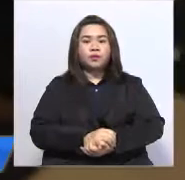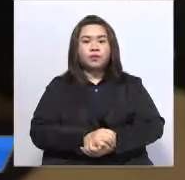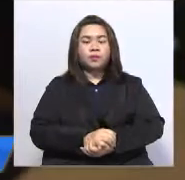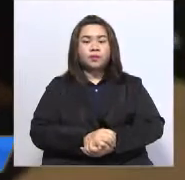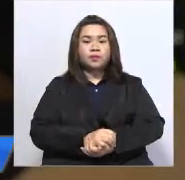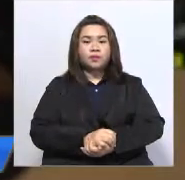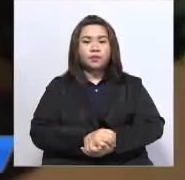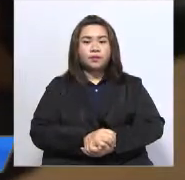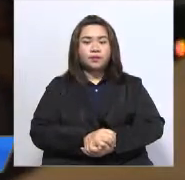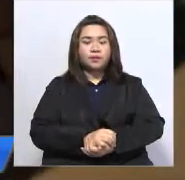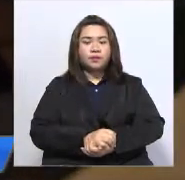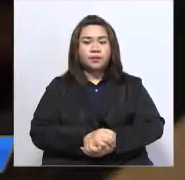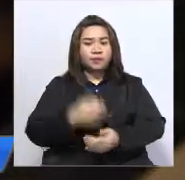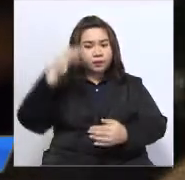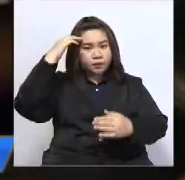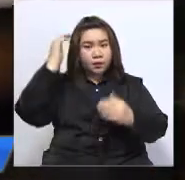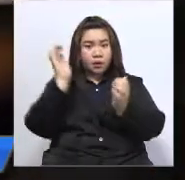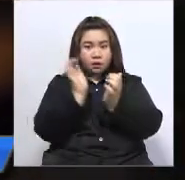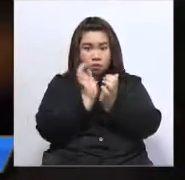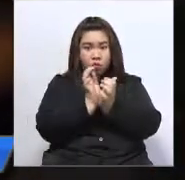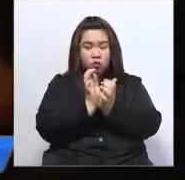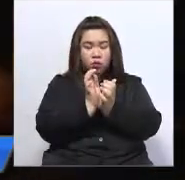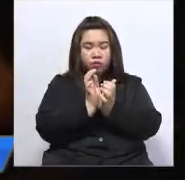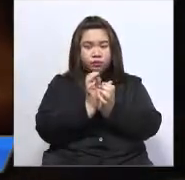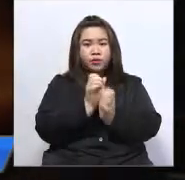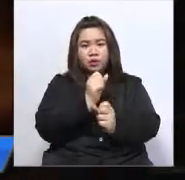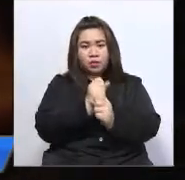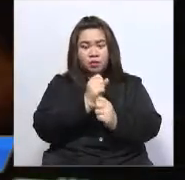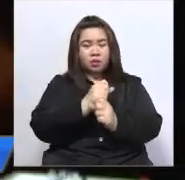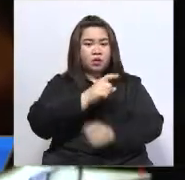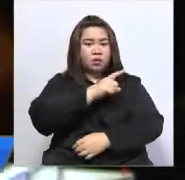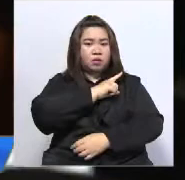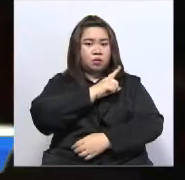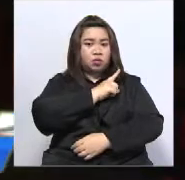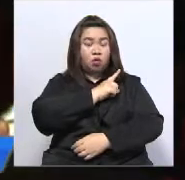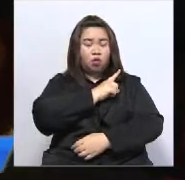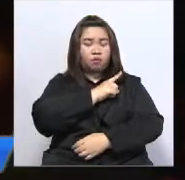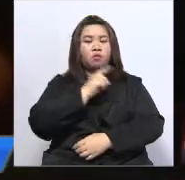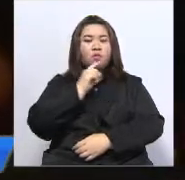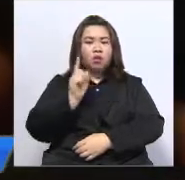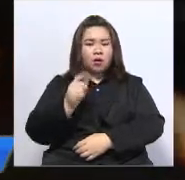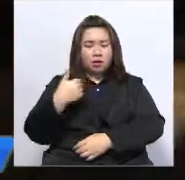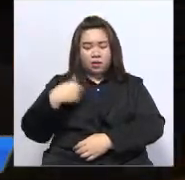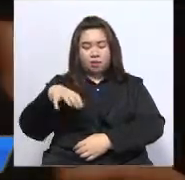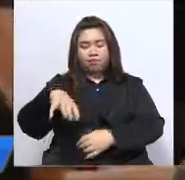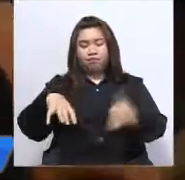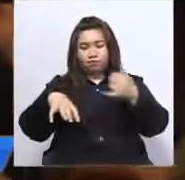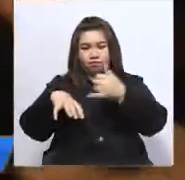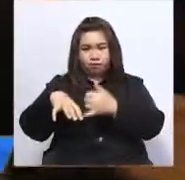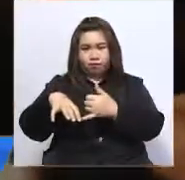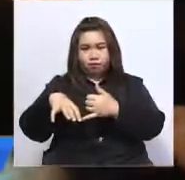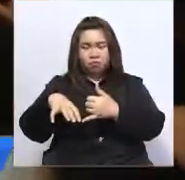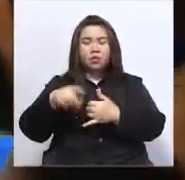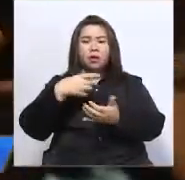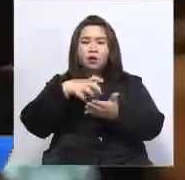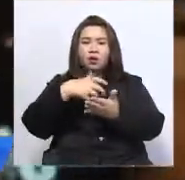ด้านพลตำรวจโททิติราชหนองหานพิทักษ์ค่ะผู้บัญชาการตำรวจสอบสวนกลางวันนี้ก็ได้เดินทางมาที่กองปราบปรามด้วยนะคะเปิดเผ